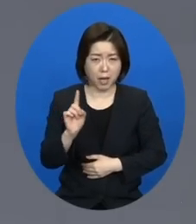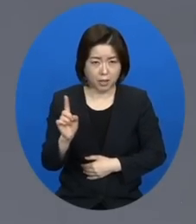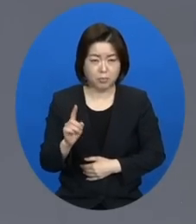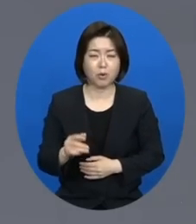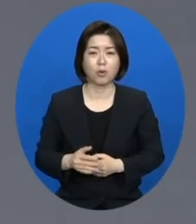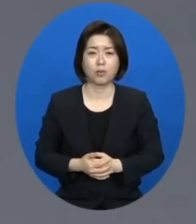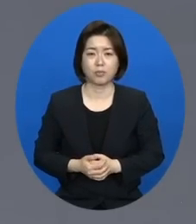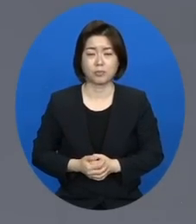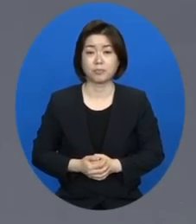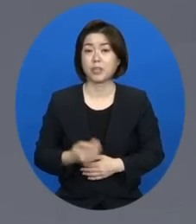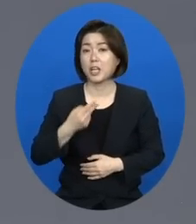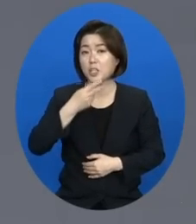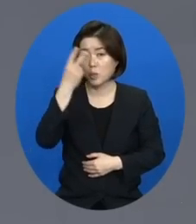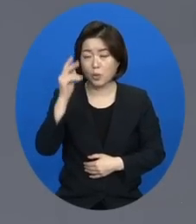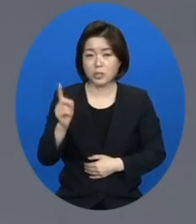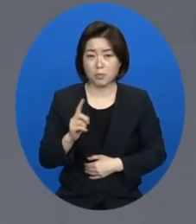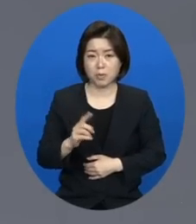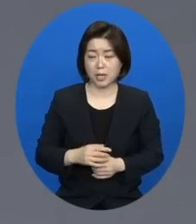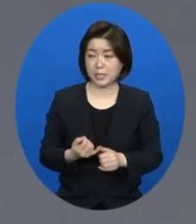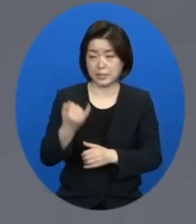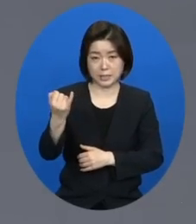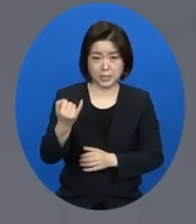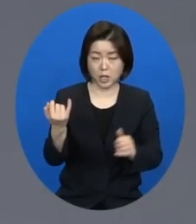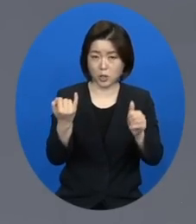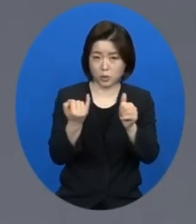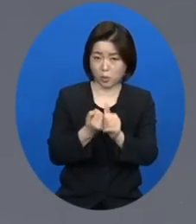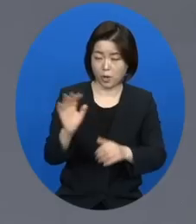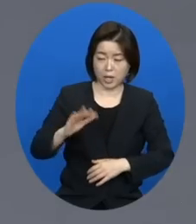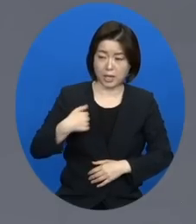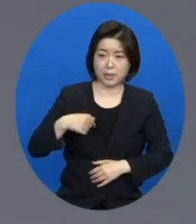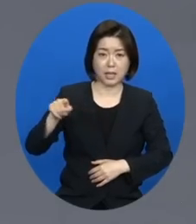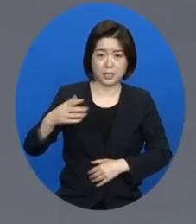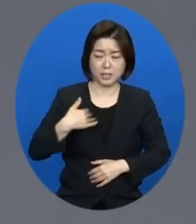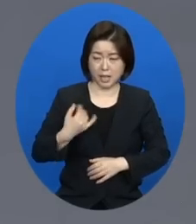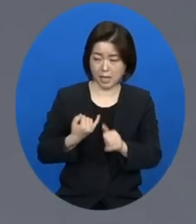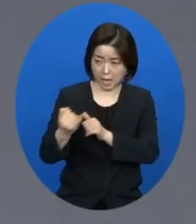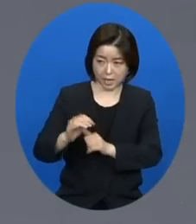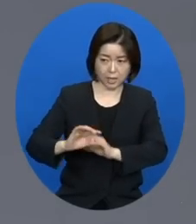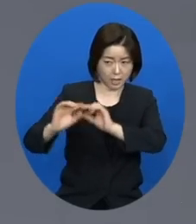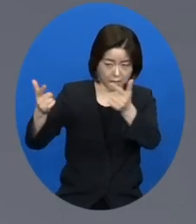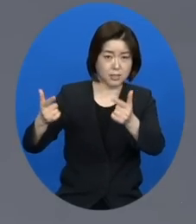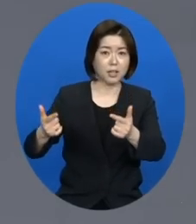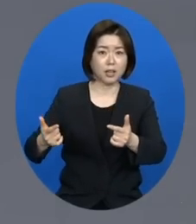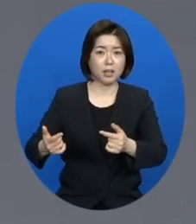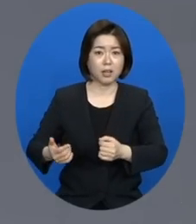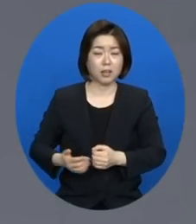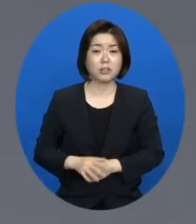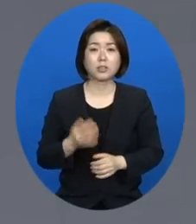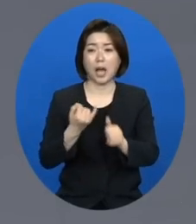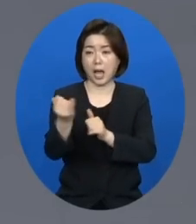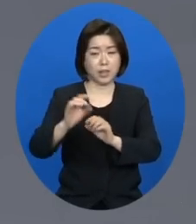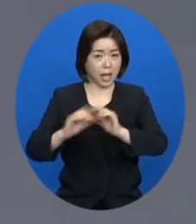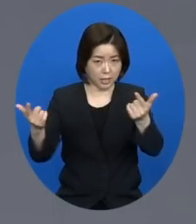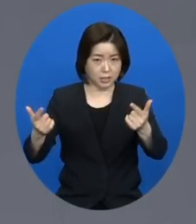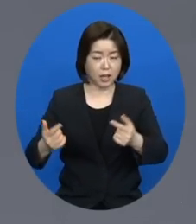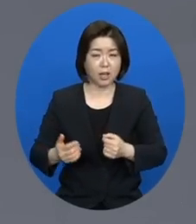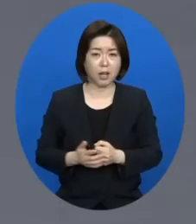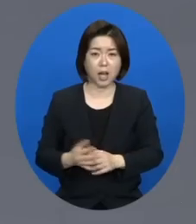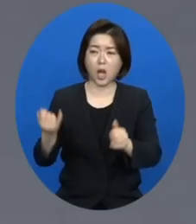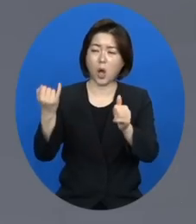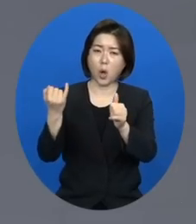무엇이냐면 요셉은 그녀와 결혼하지 않았고 당신은 나의 아내가 아닙니다 라는 뜻이거든요.